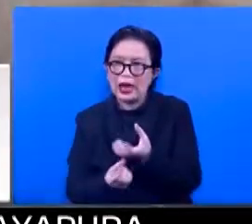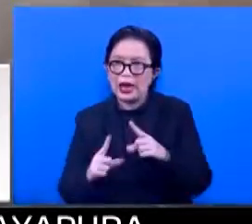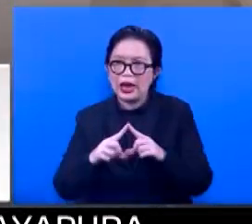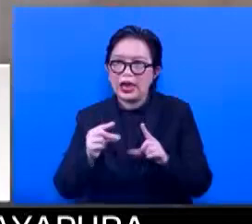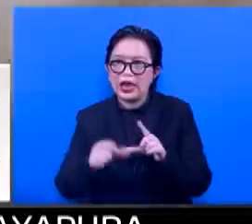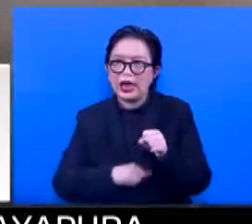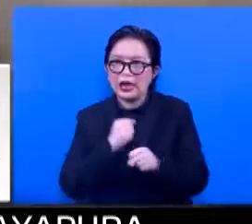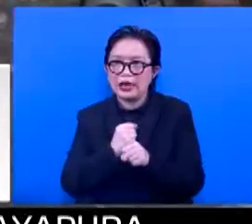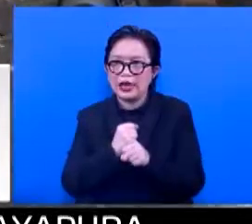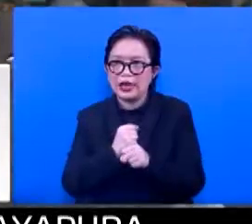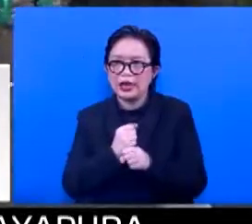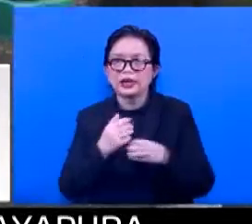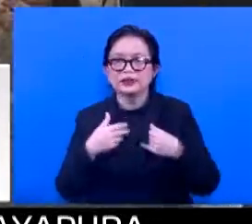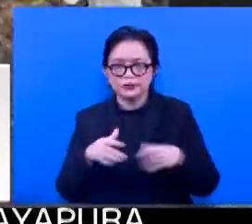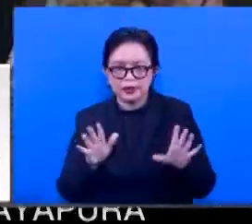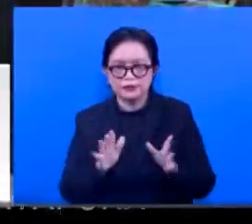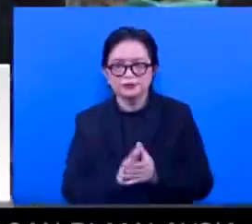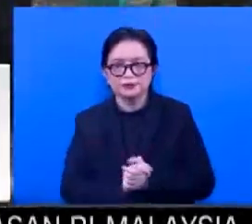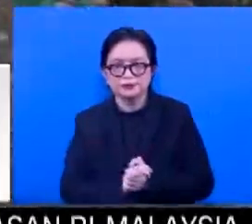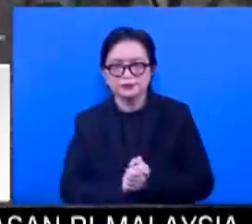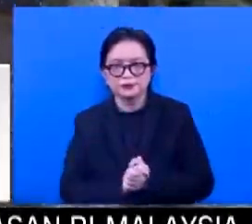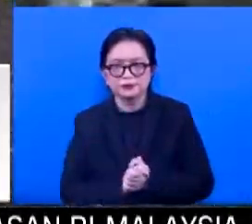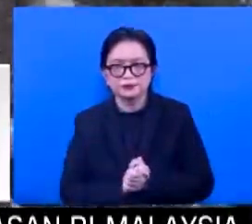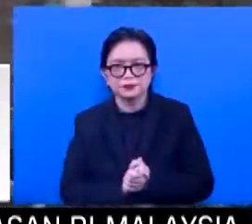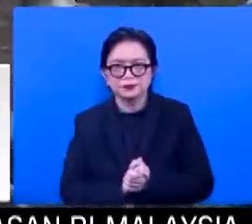setengahnya lagi hanyalah abu sisa pembakaran.